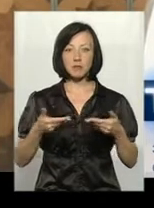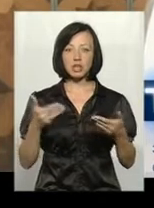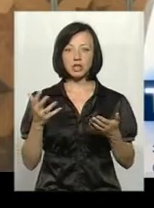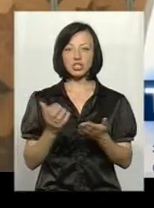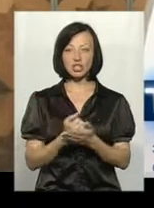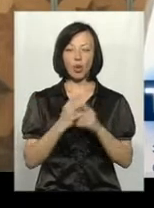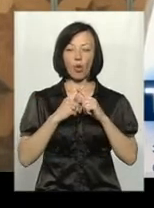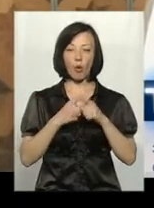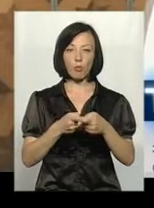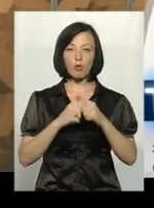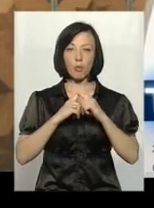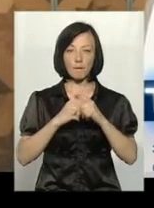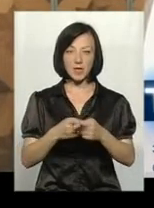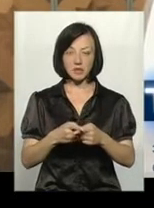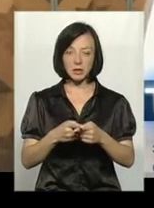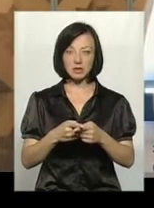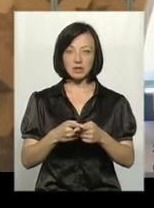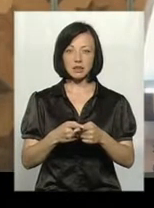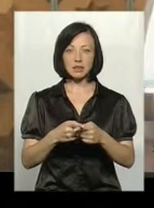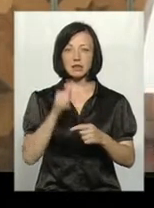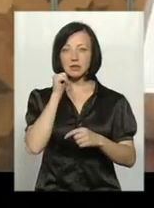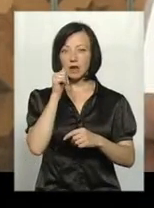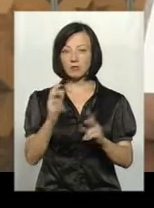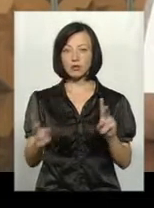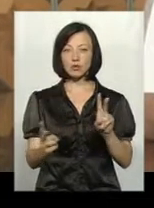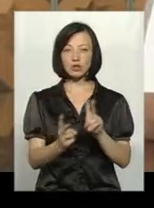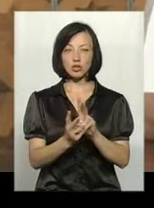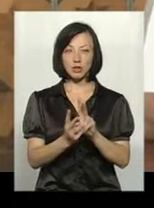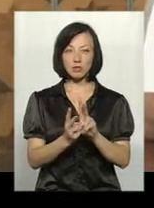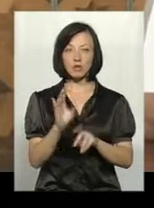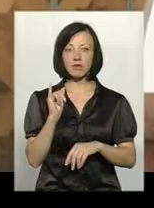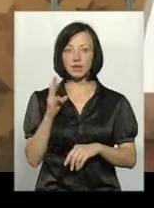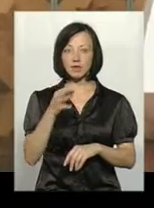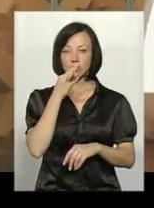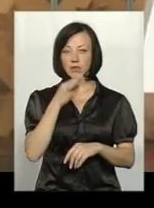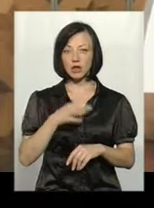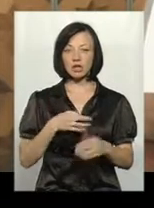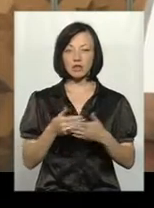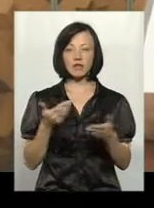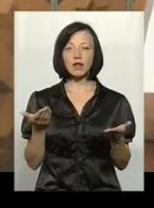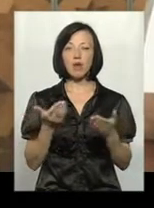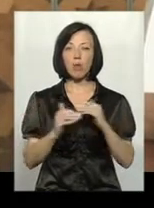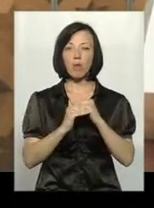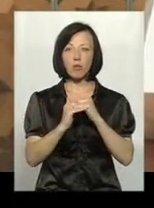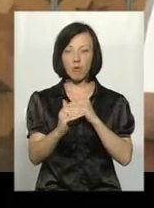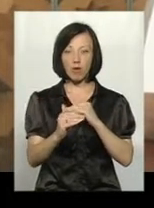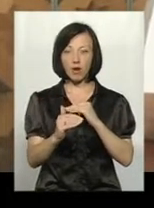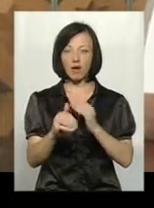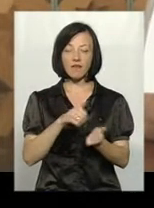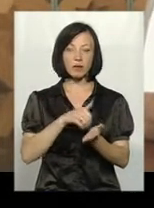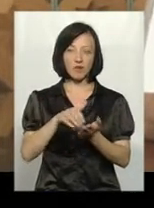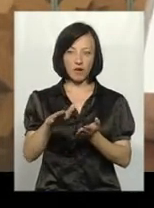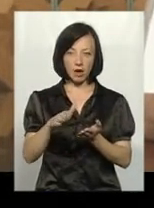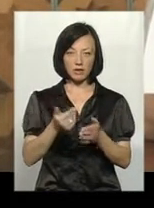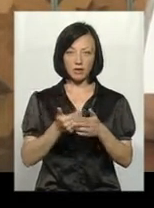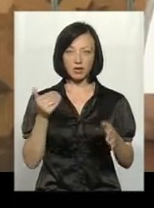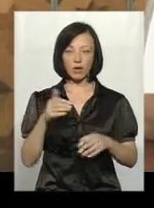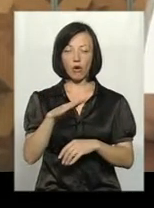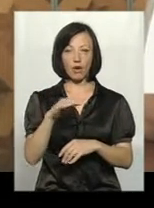такий компроміс, тим більше завтра ми зустрічаємося, він скаже, від якого поля конкретно він відмовляється від